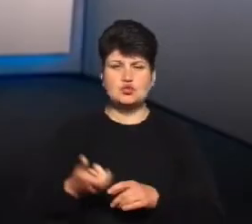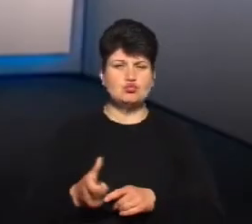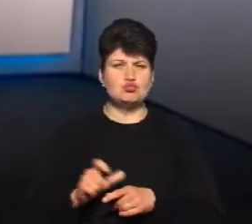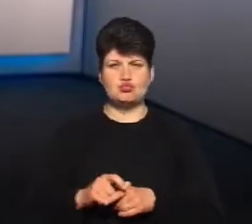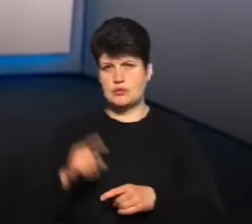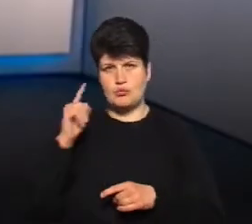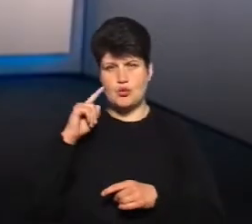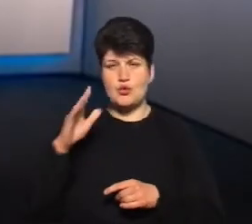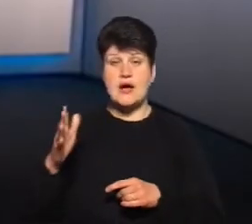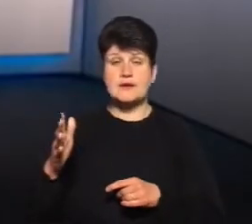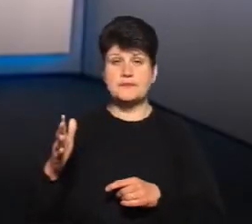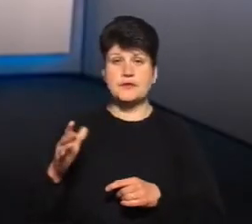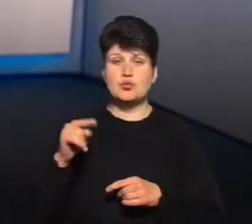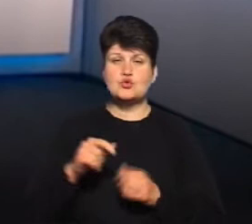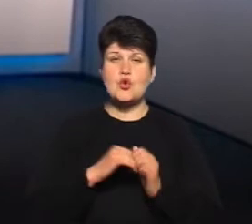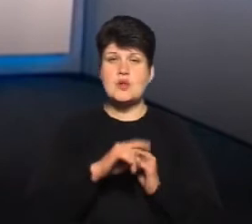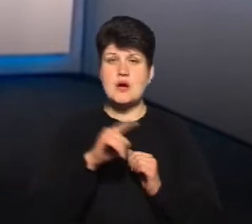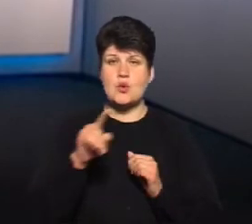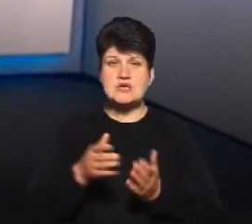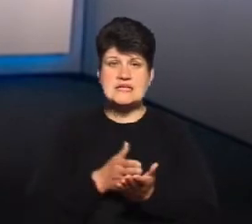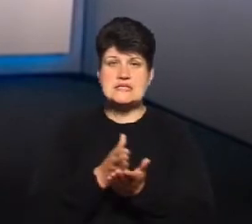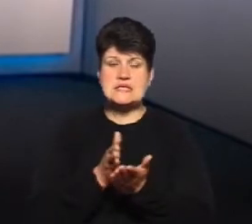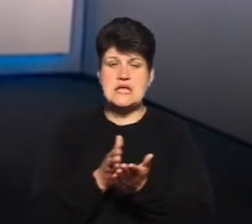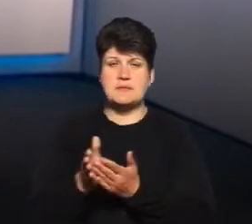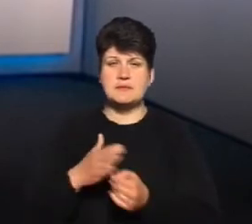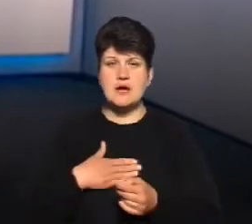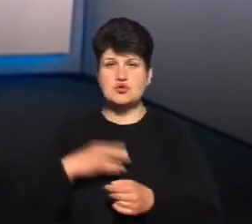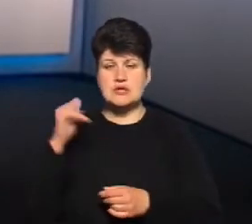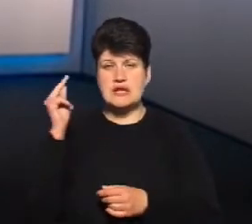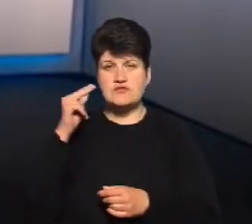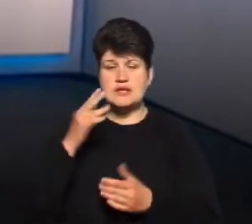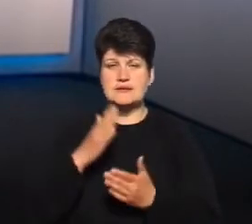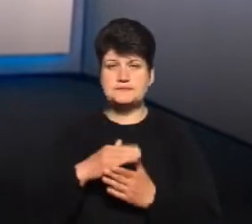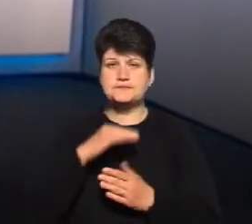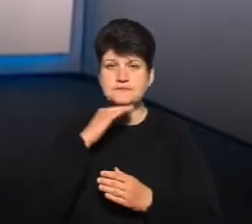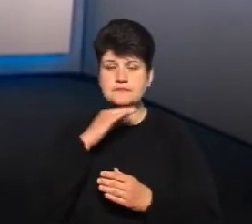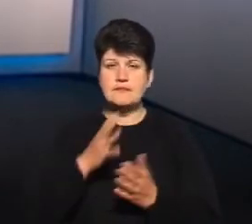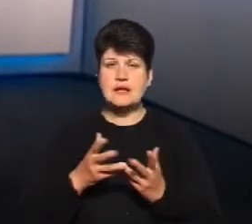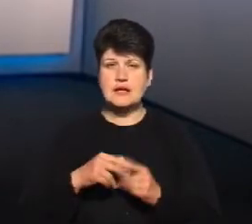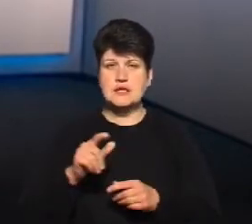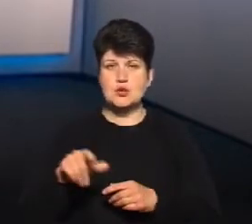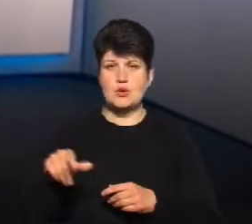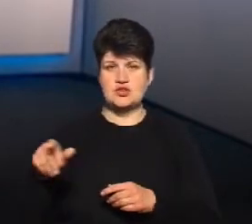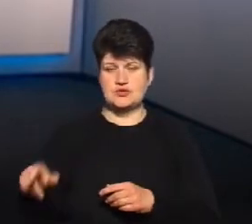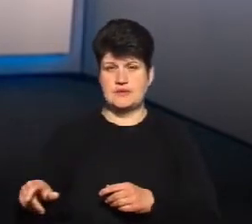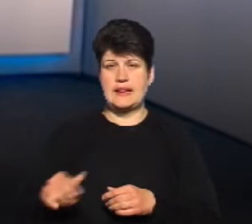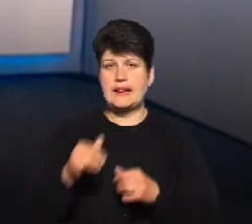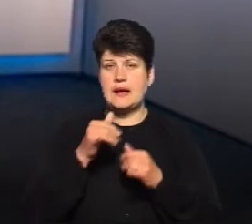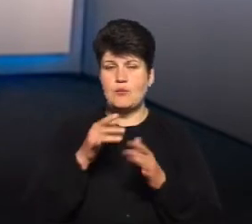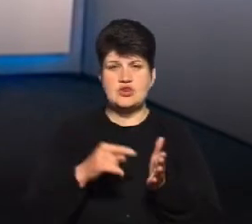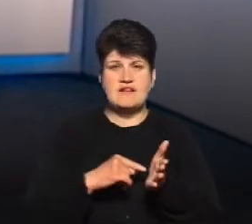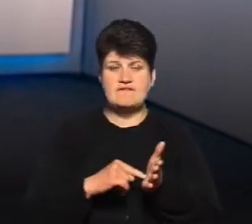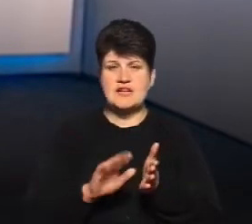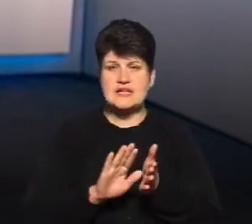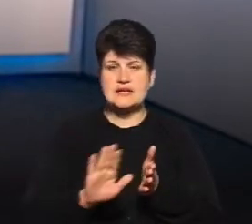що на кожен з напрямків нашого навчання є достатня кількість слухачів. Напевно, не можна виділити такого, на